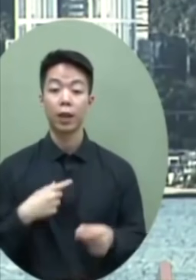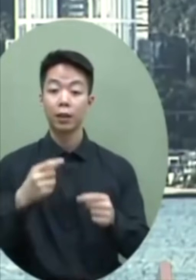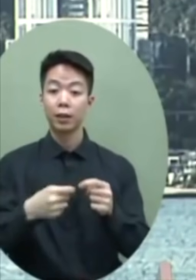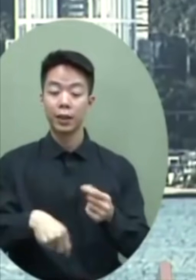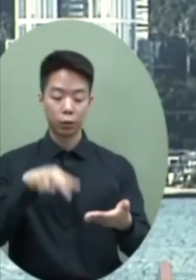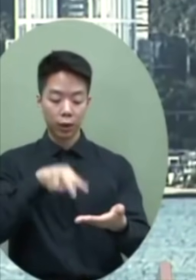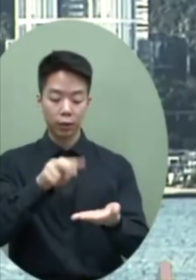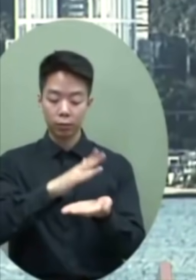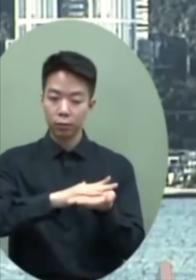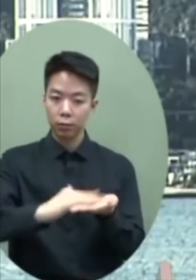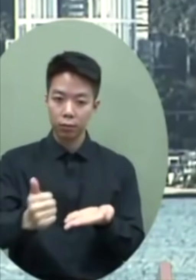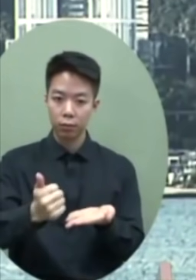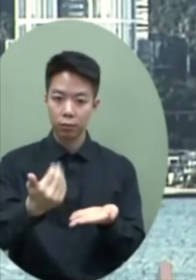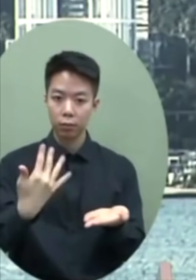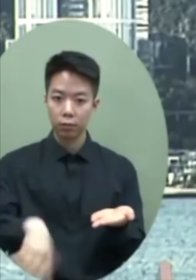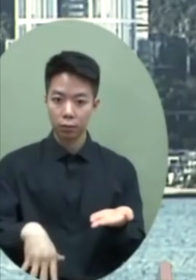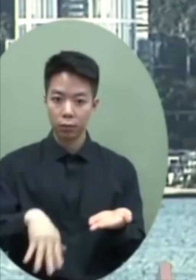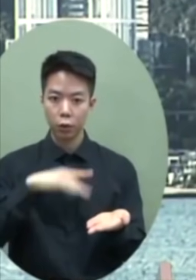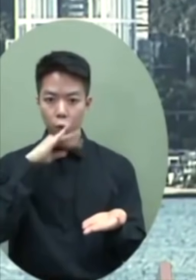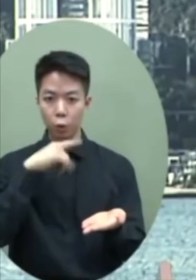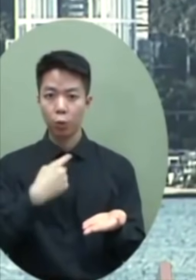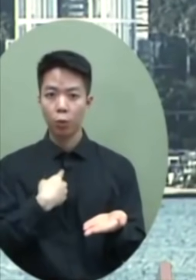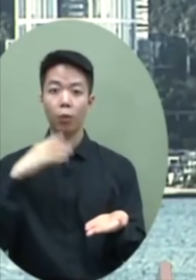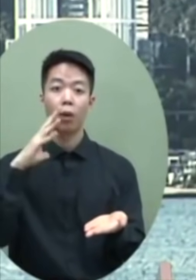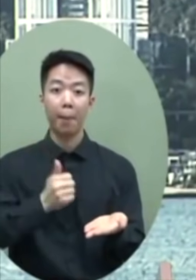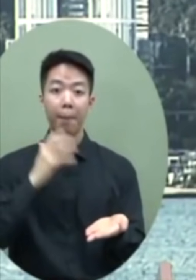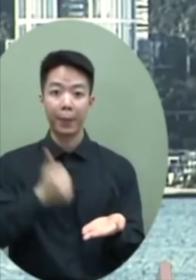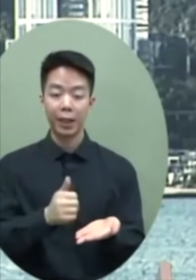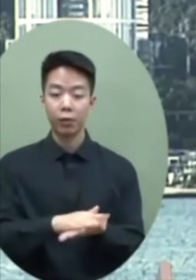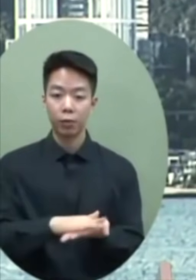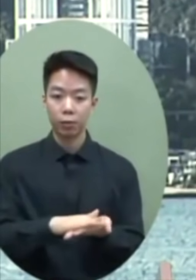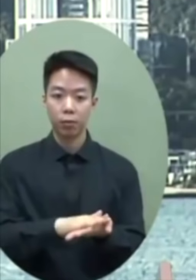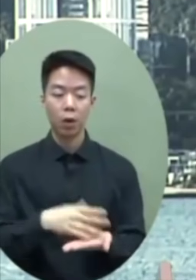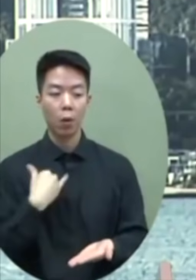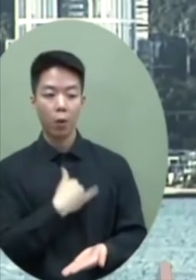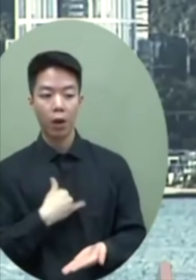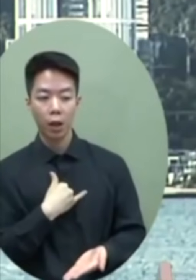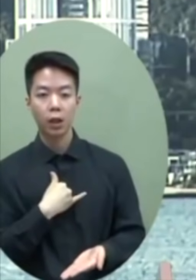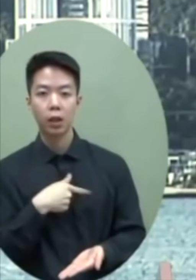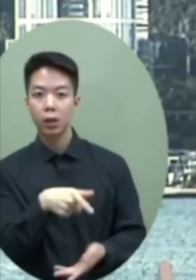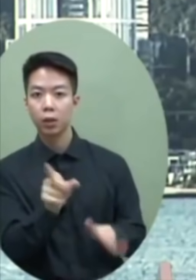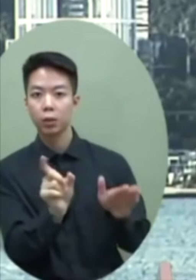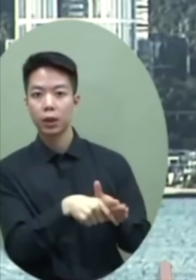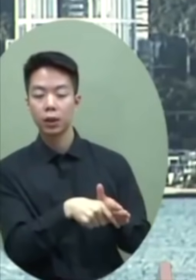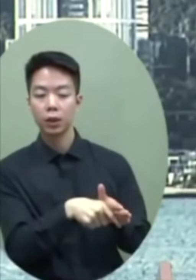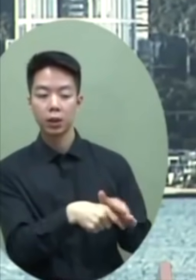後，如果我是有合理理由懷疑有關的資產